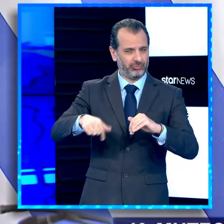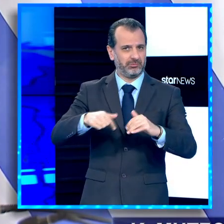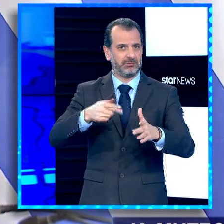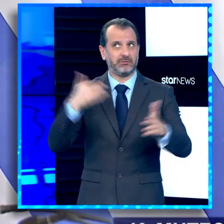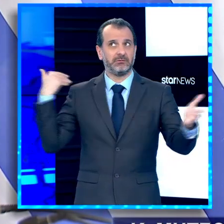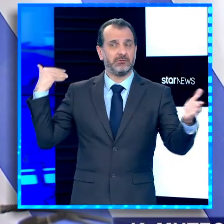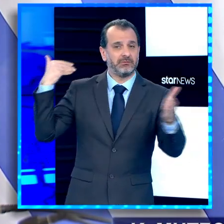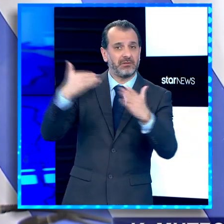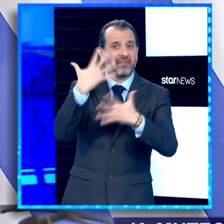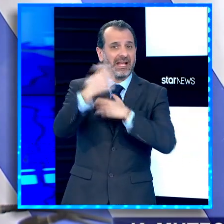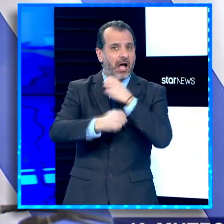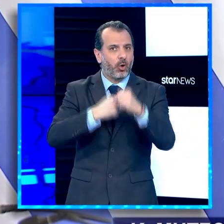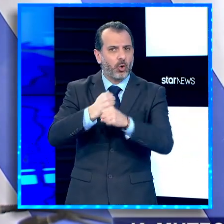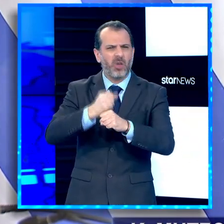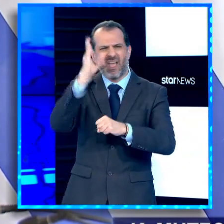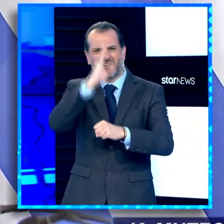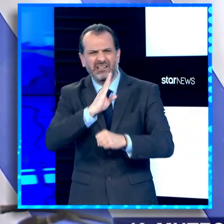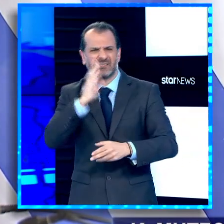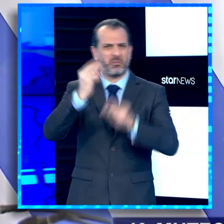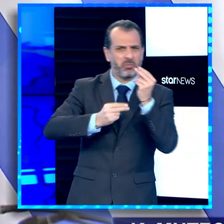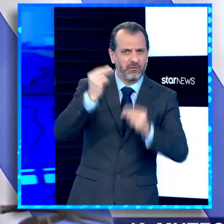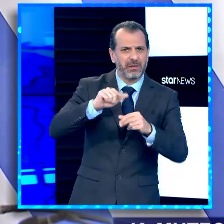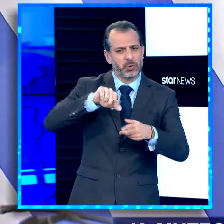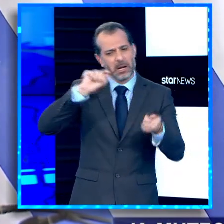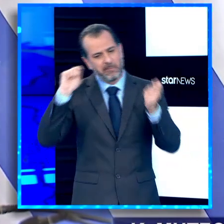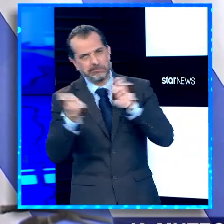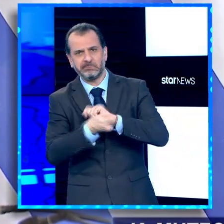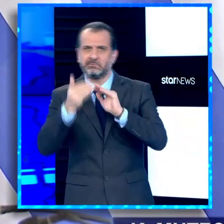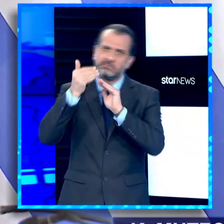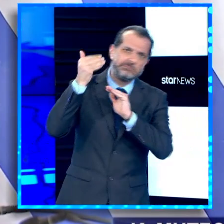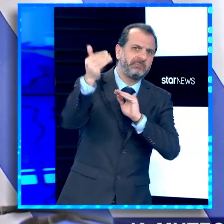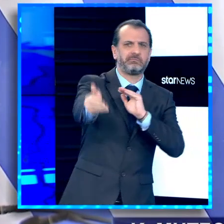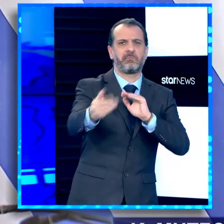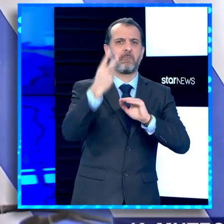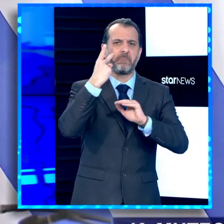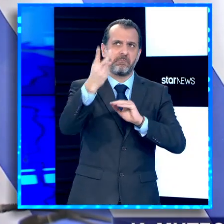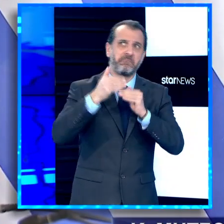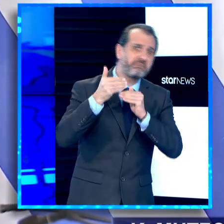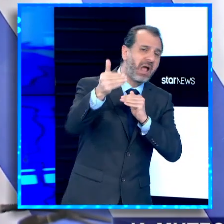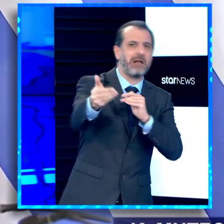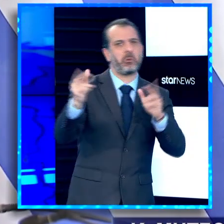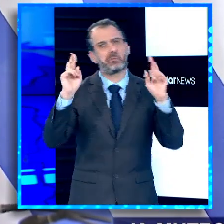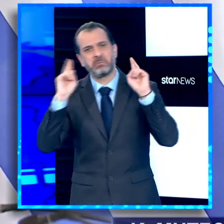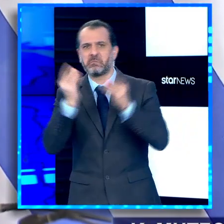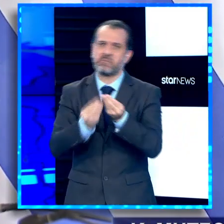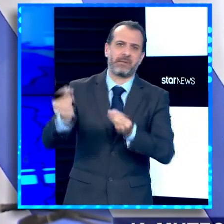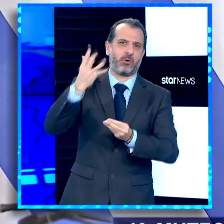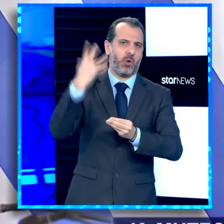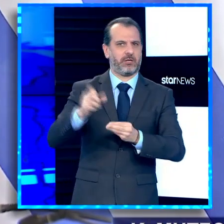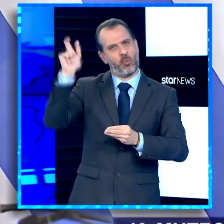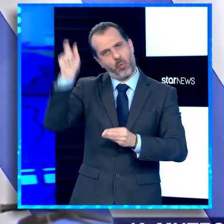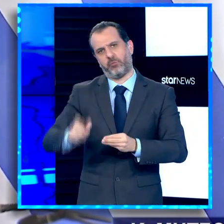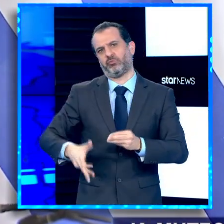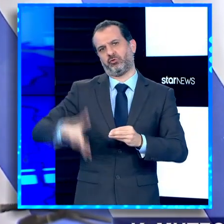λυσίδα κρίσεων και να ταινίζει το μέλλον με περισσότερη αισιοδοξία, τόνισε ο Πρωθυπουργός στον εβδομαδιαίο απολογισμό του κυβερνητικού έργου. Επίσης, ο